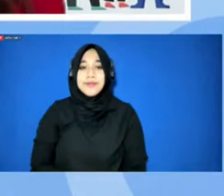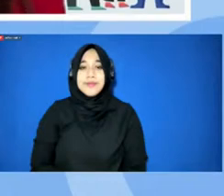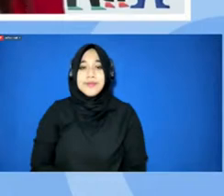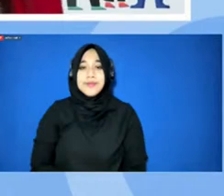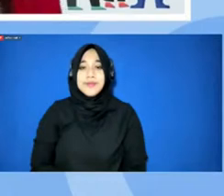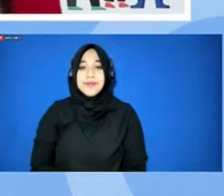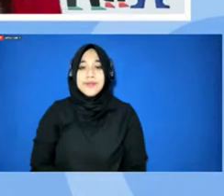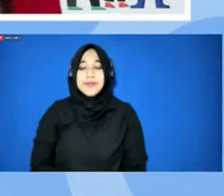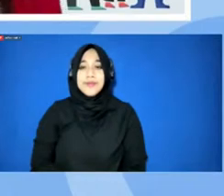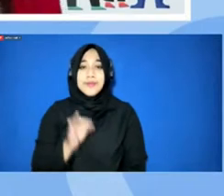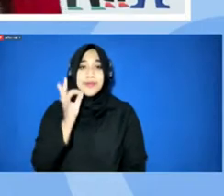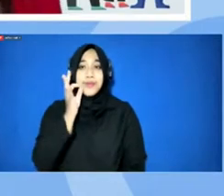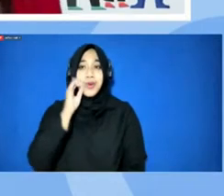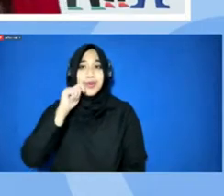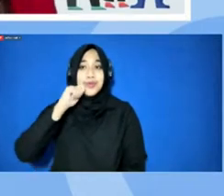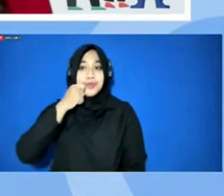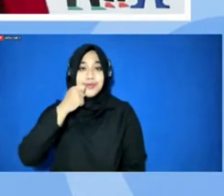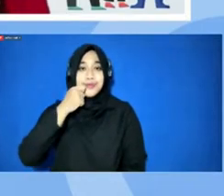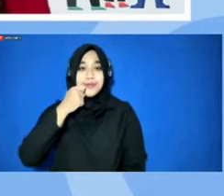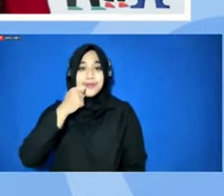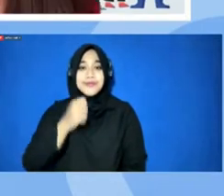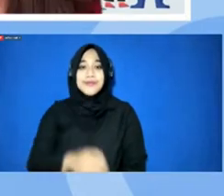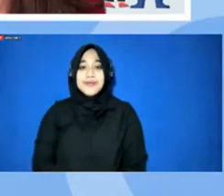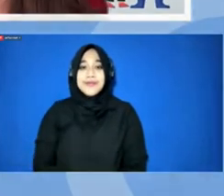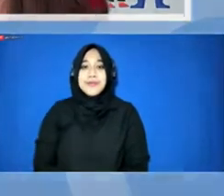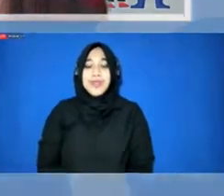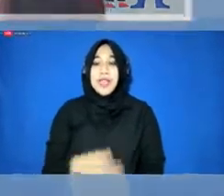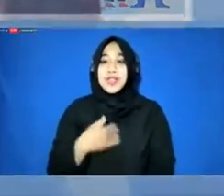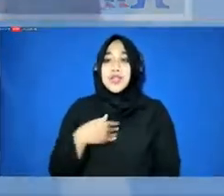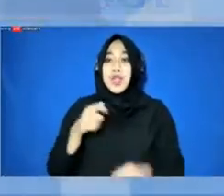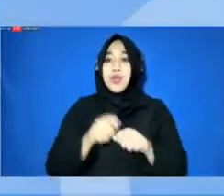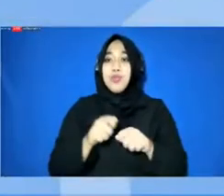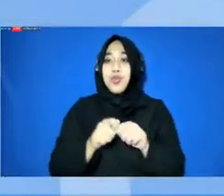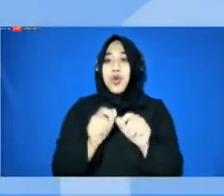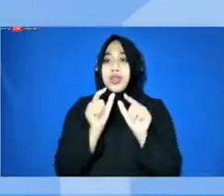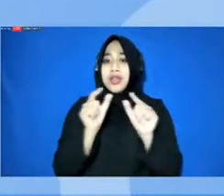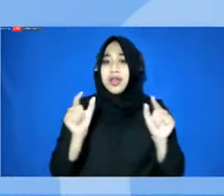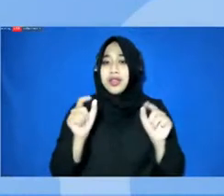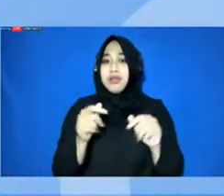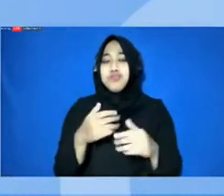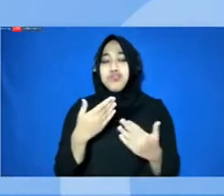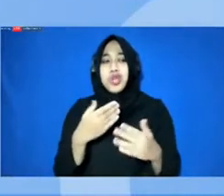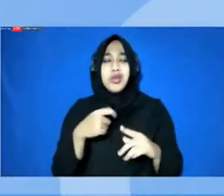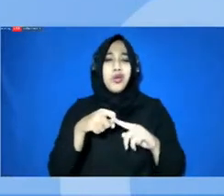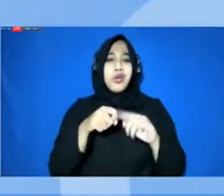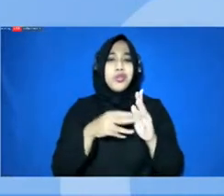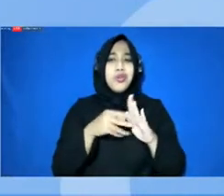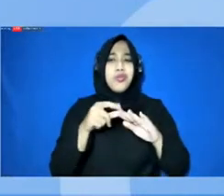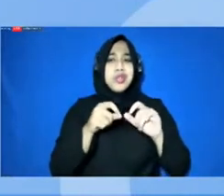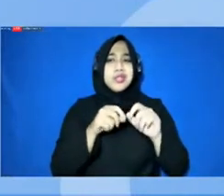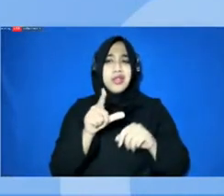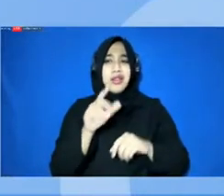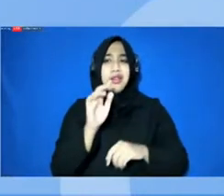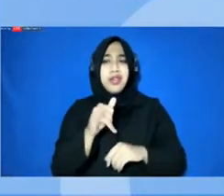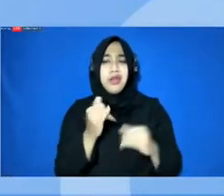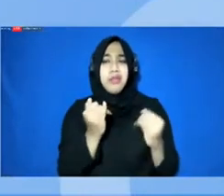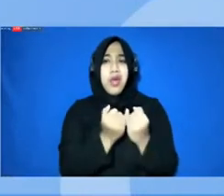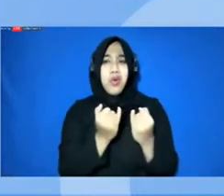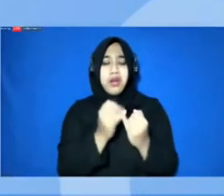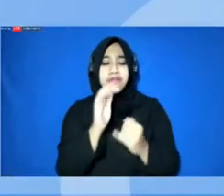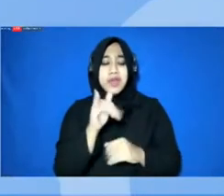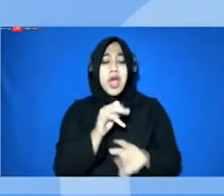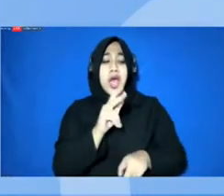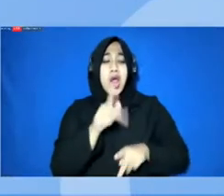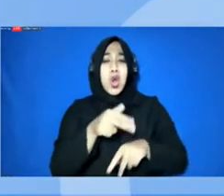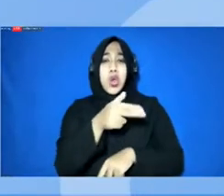Masih unmute, Prof. Ya. Ya, saya mau bikin statement yang mungkin kedengarannya kontroversial ya. Kalau misalnya